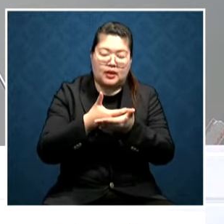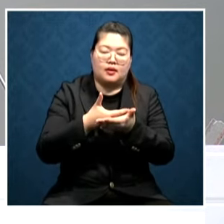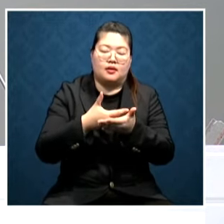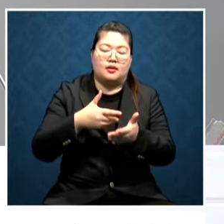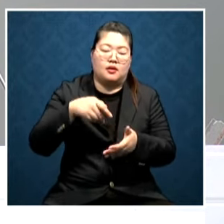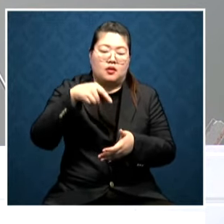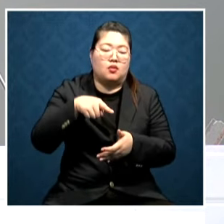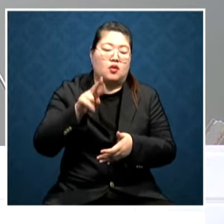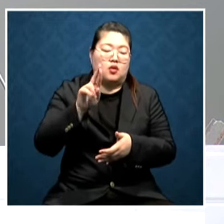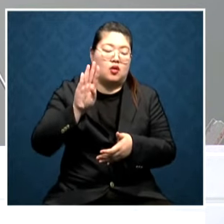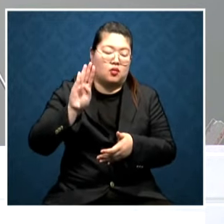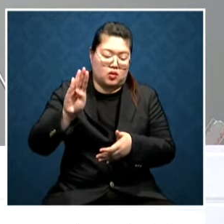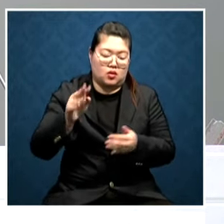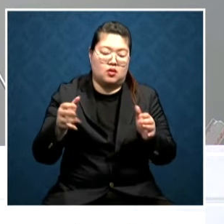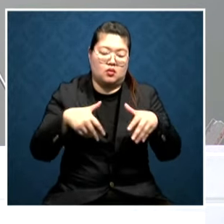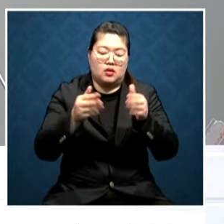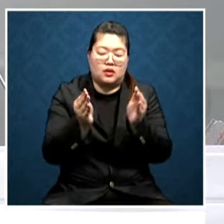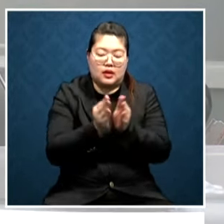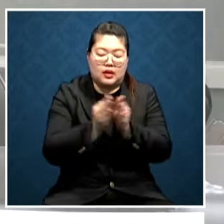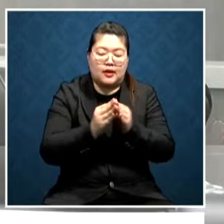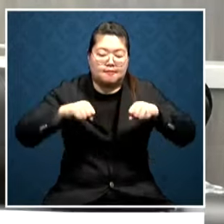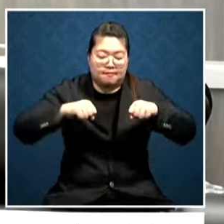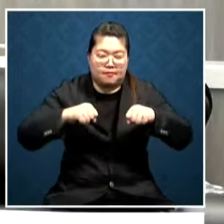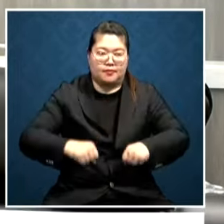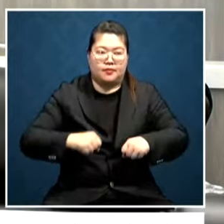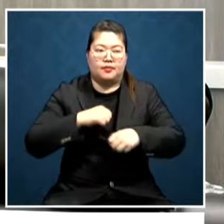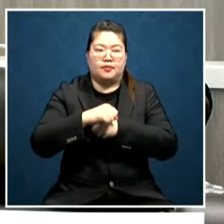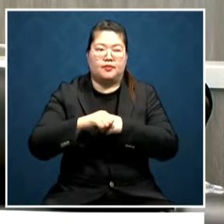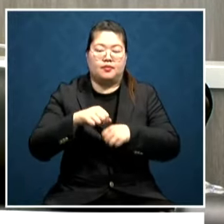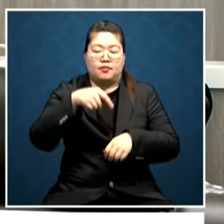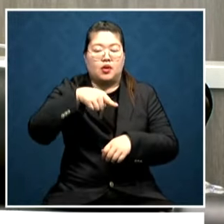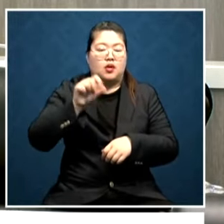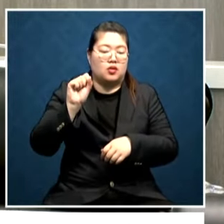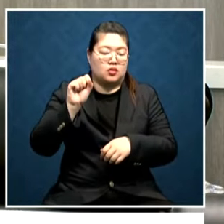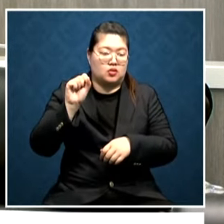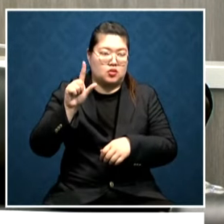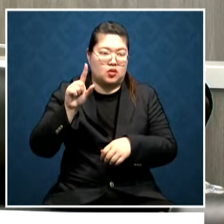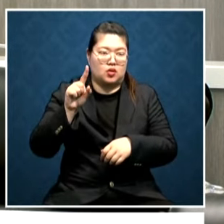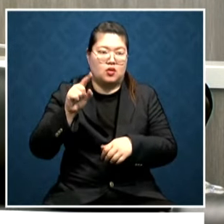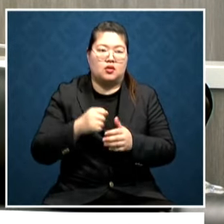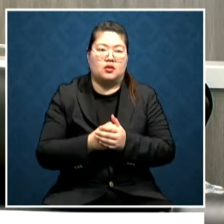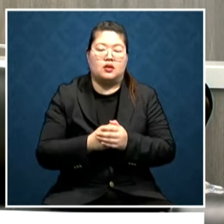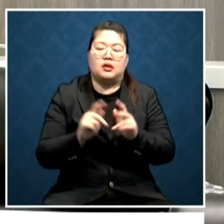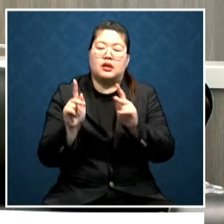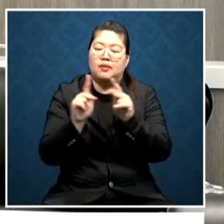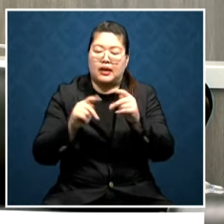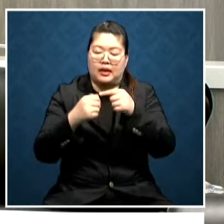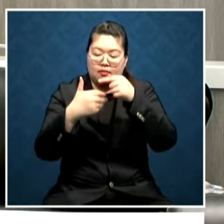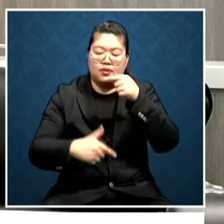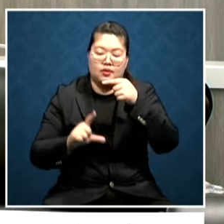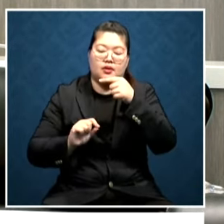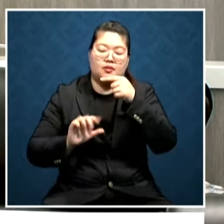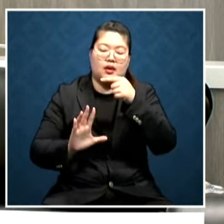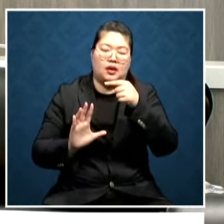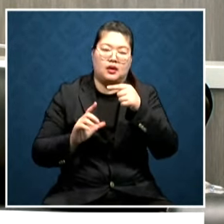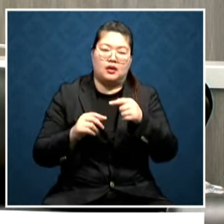ออกเสียงประชามติฉบับที่พ.ศ.จำนวน25ท่านขอผู้รับร